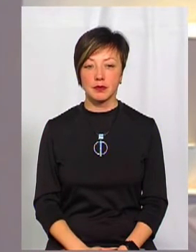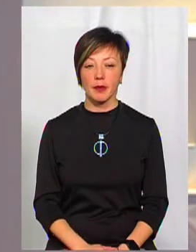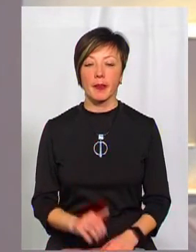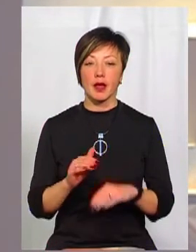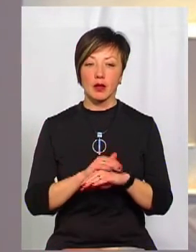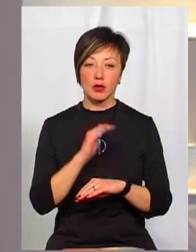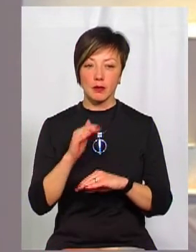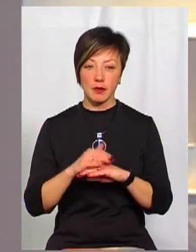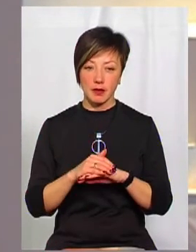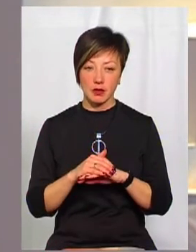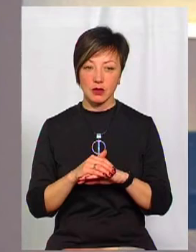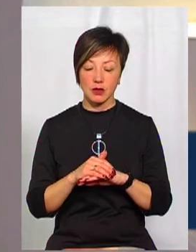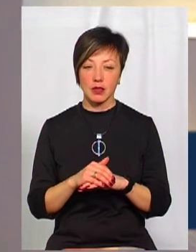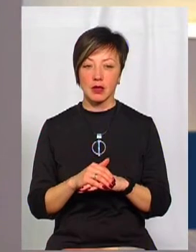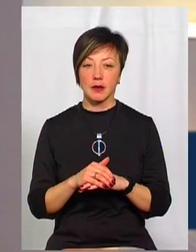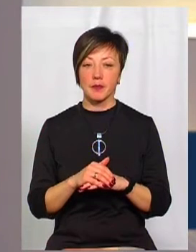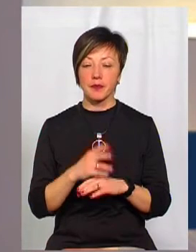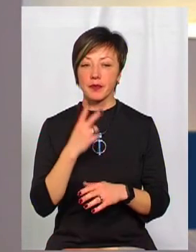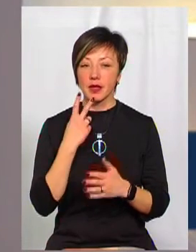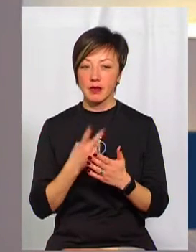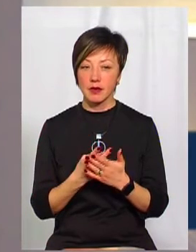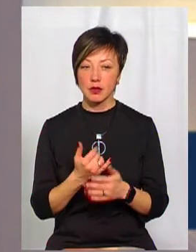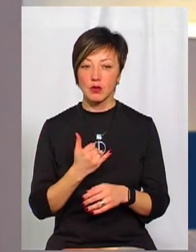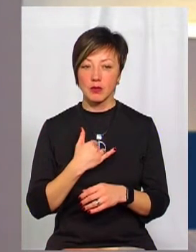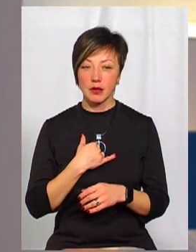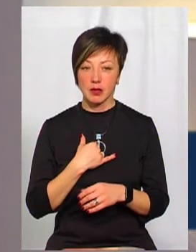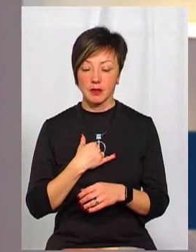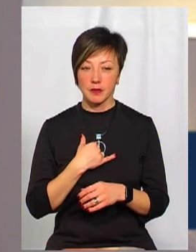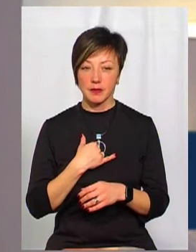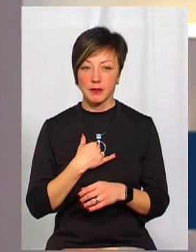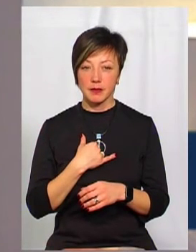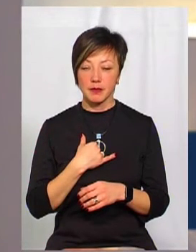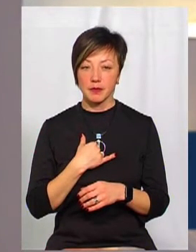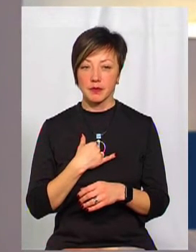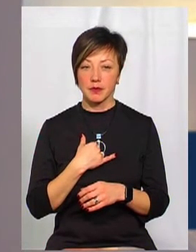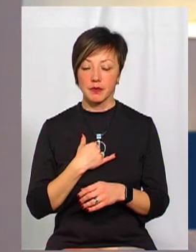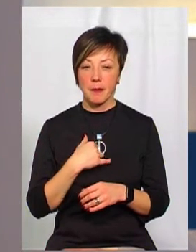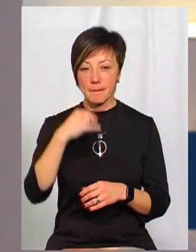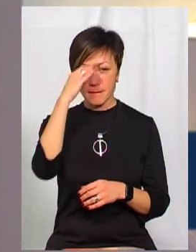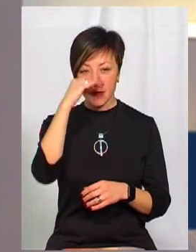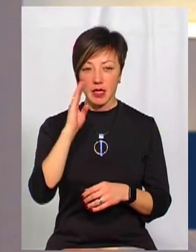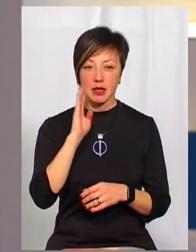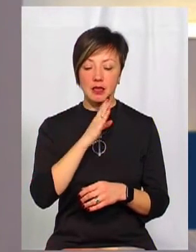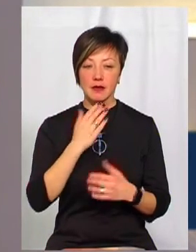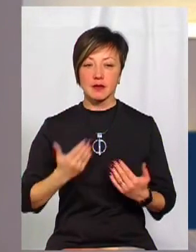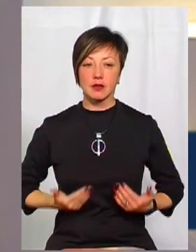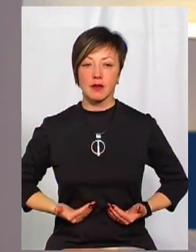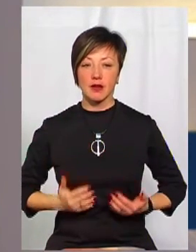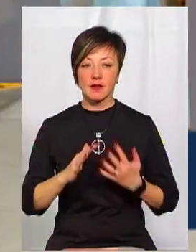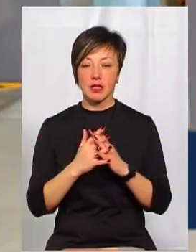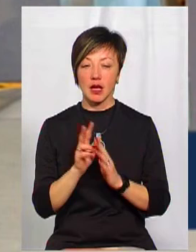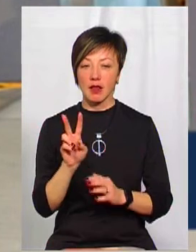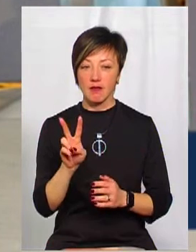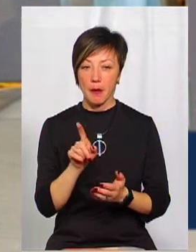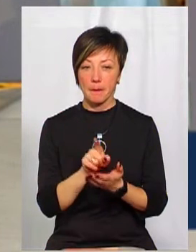Алло, добрий вечір. Здравствуйте, слухаємо. У мене парки в селі проживають два